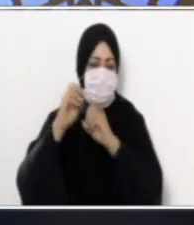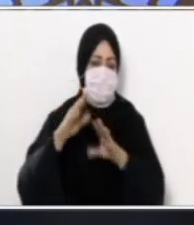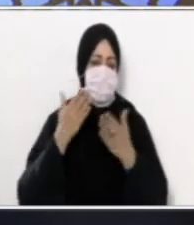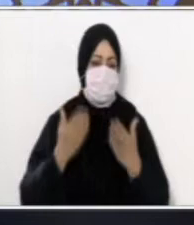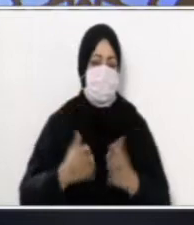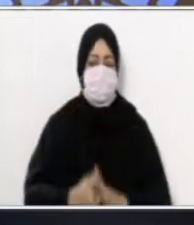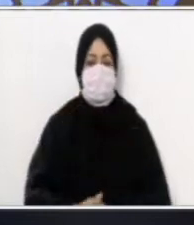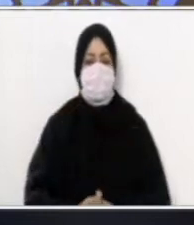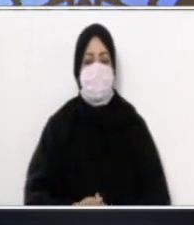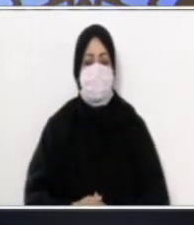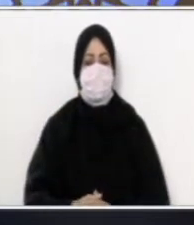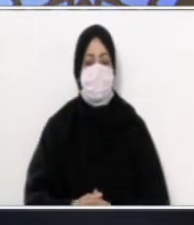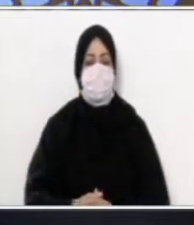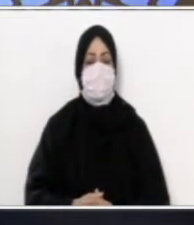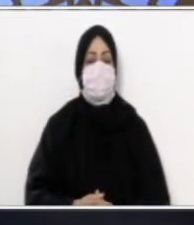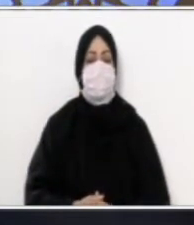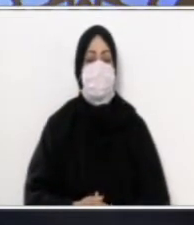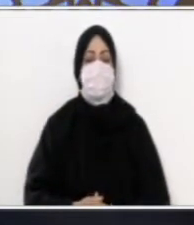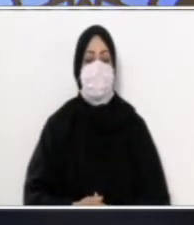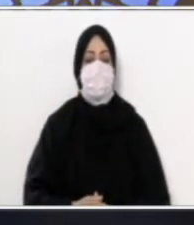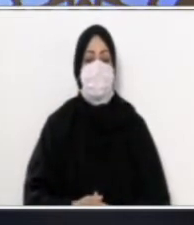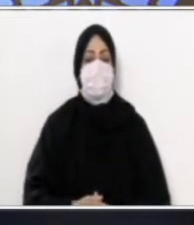معنا الأخ المبروك من بني وليد.